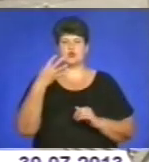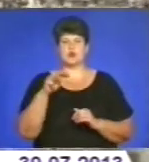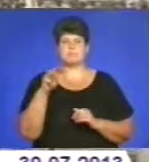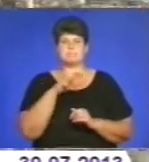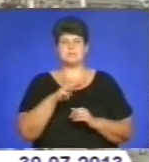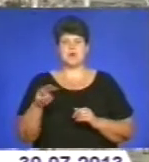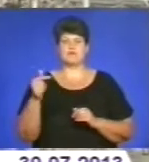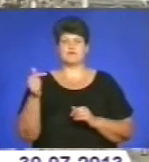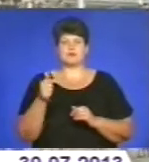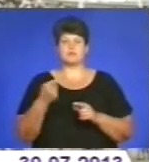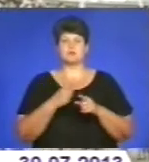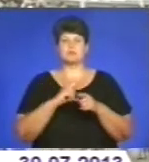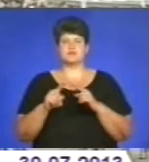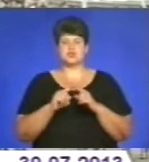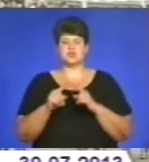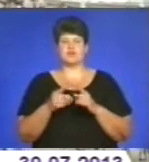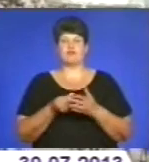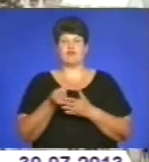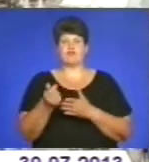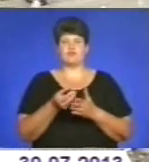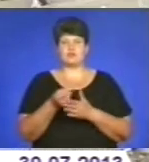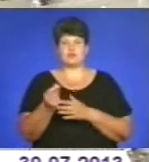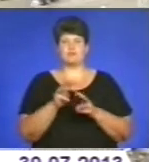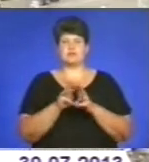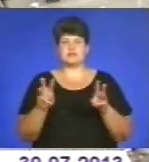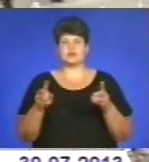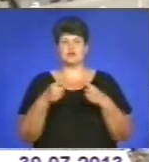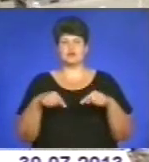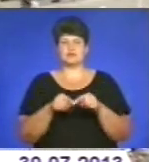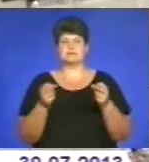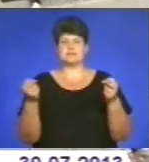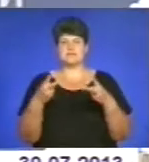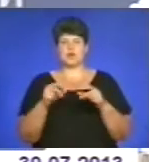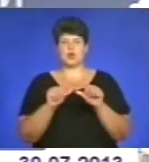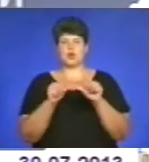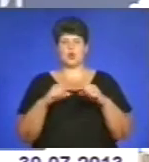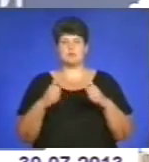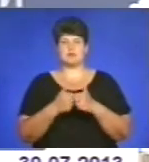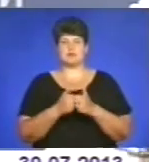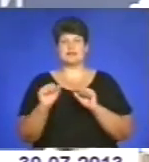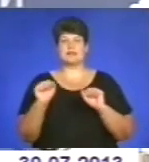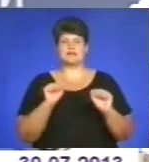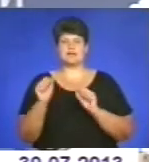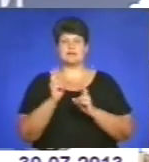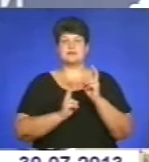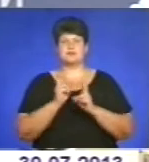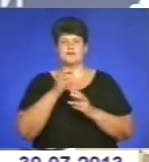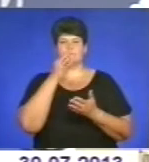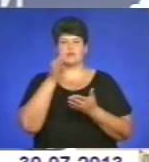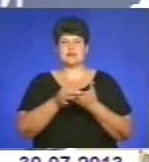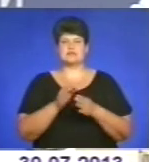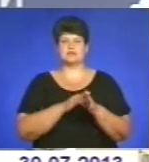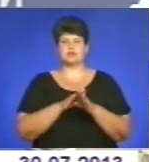гривень. Щоби пришвидшити виплати, у профільному міністерстві утворили спеціальну комісію. Керівники підприємств, відповідальні за